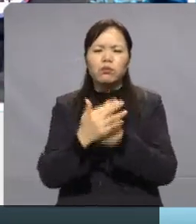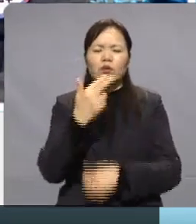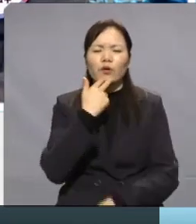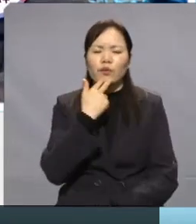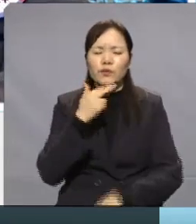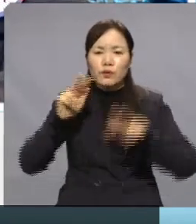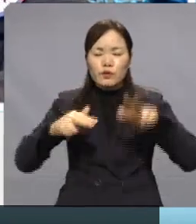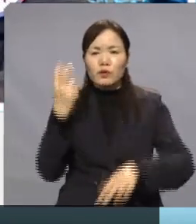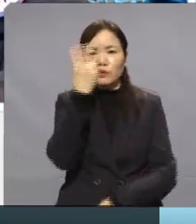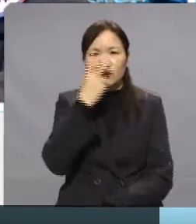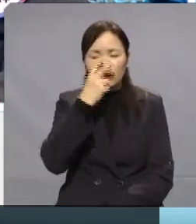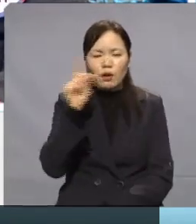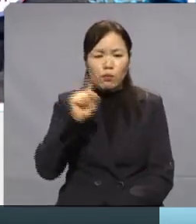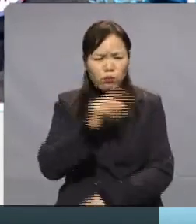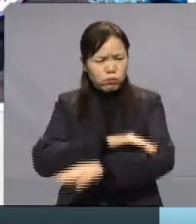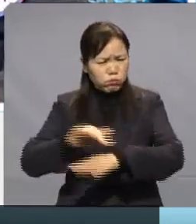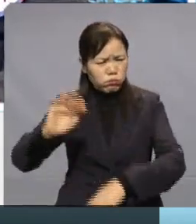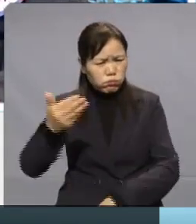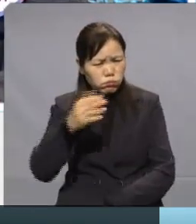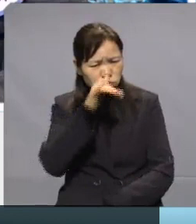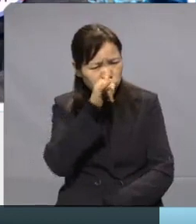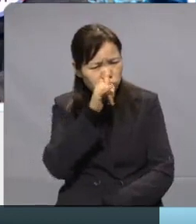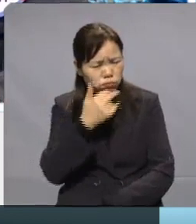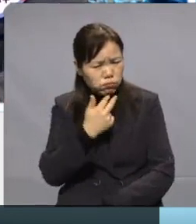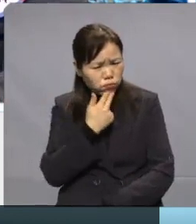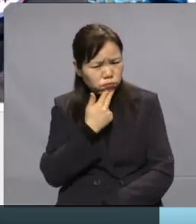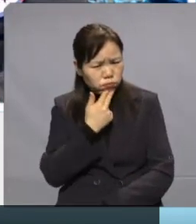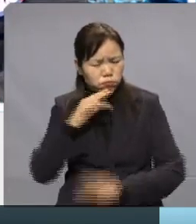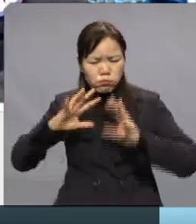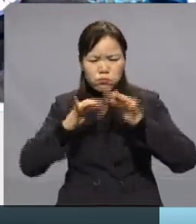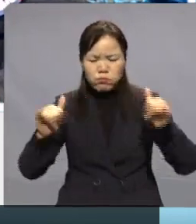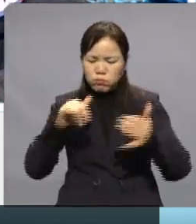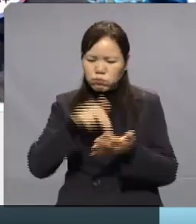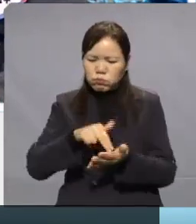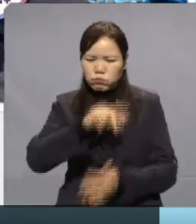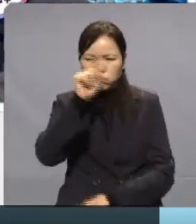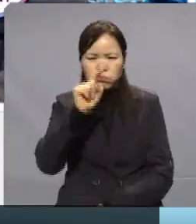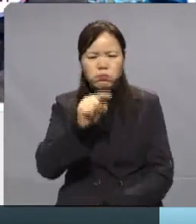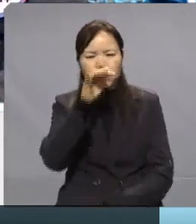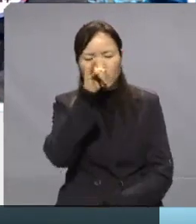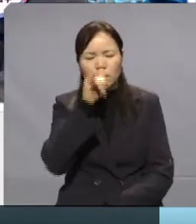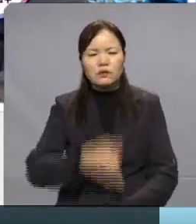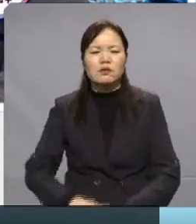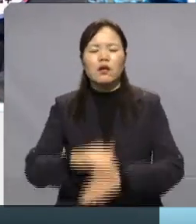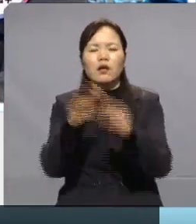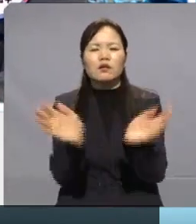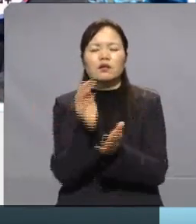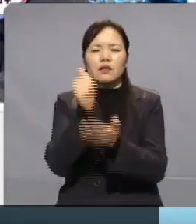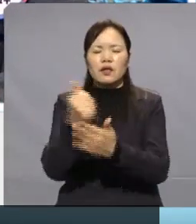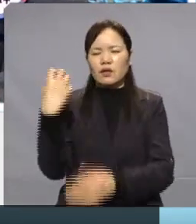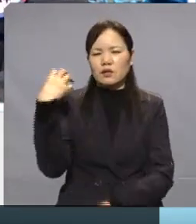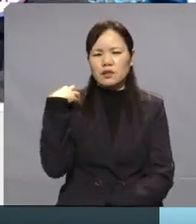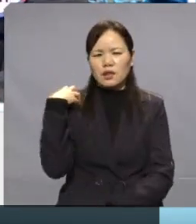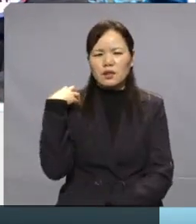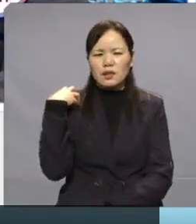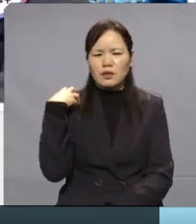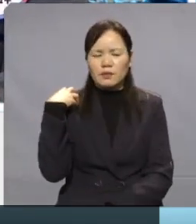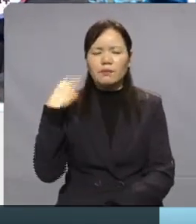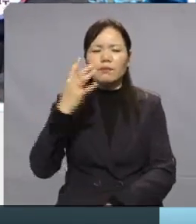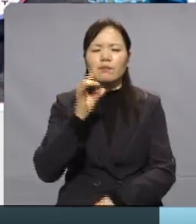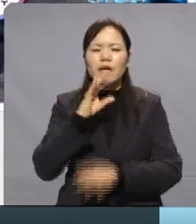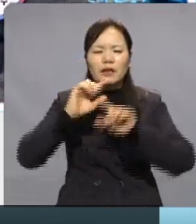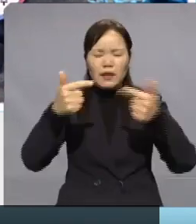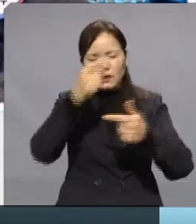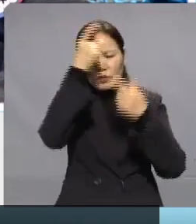지금 수사도 제대로 되고 있는지에 대해서도 국민들이 의문을 갖습니다. 그렇기 때문에 장관 책임론을 넘어서서 이것은